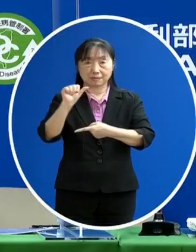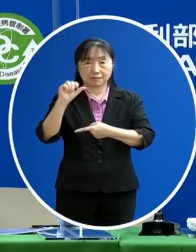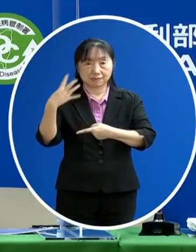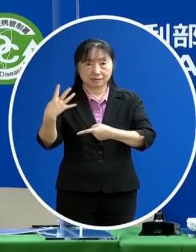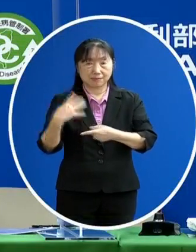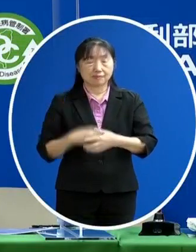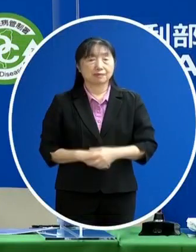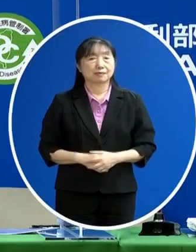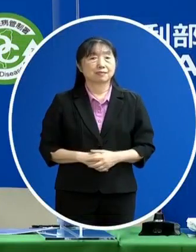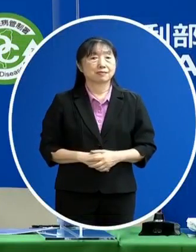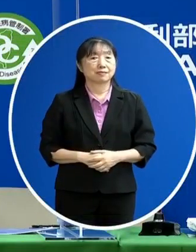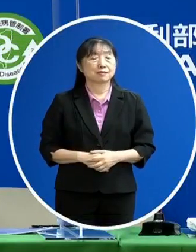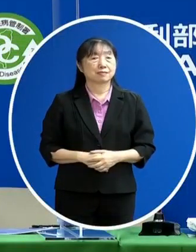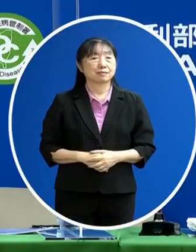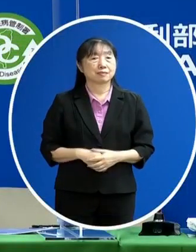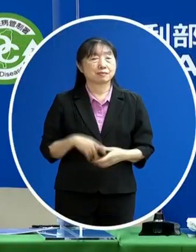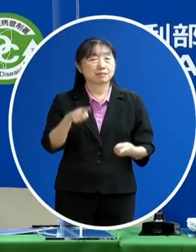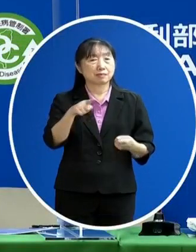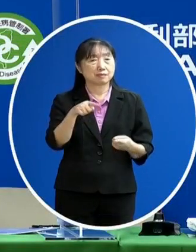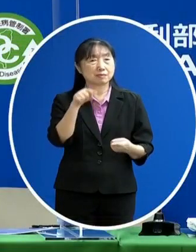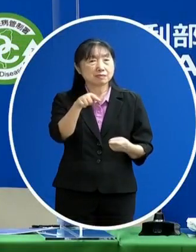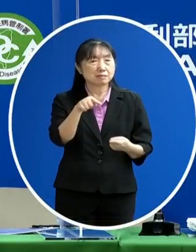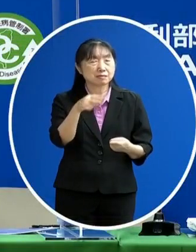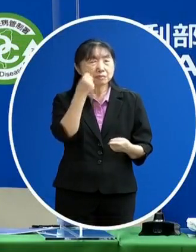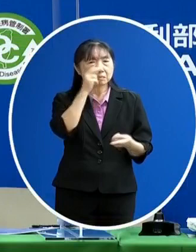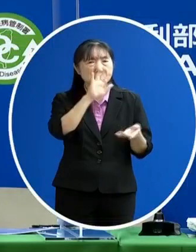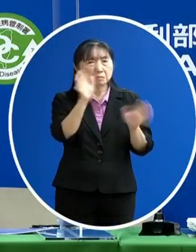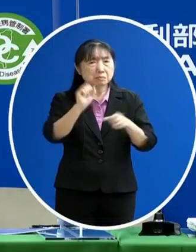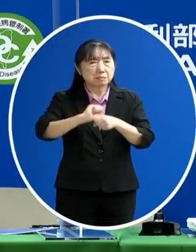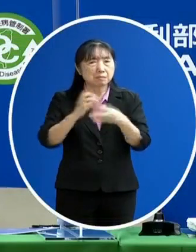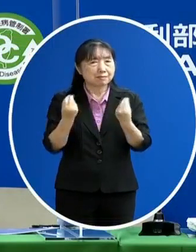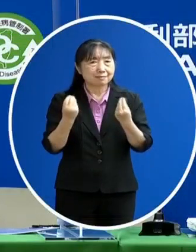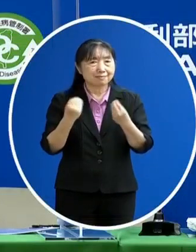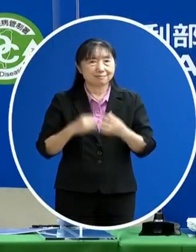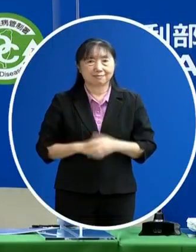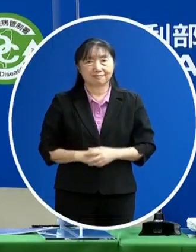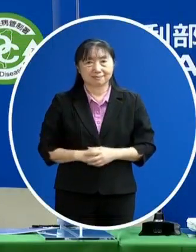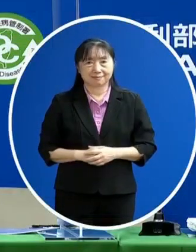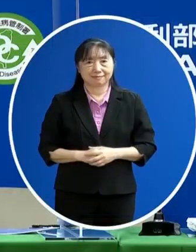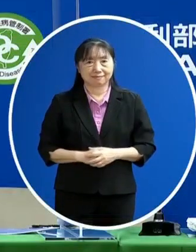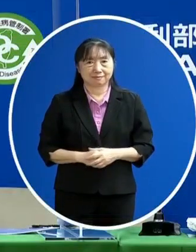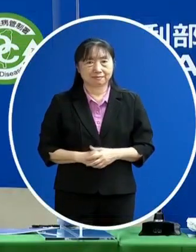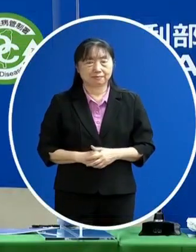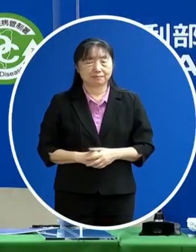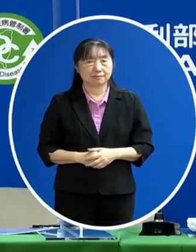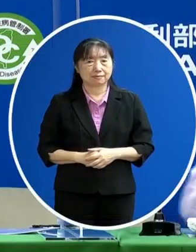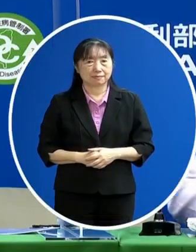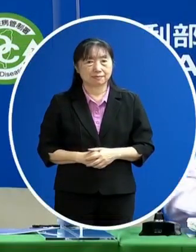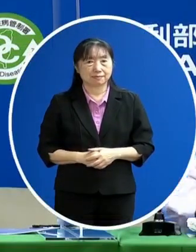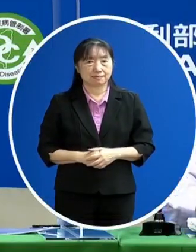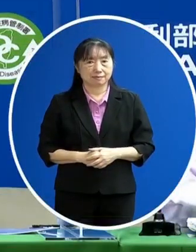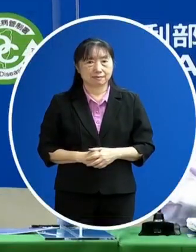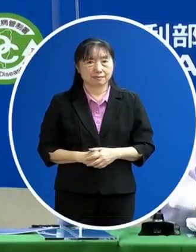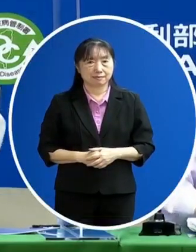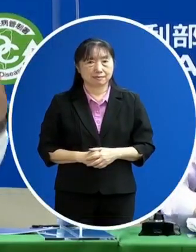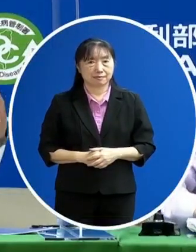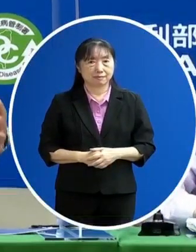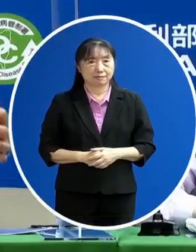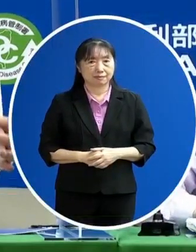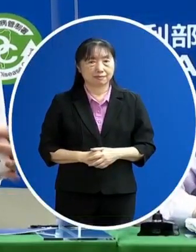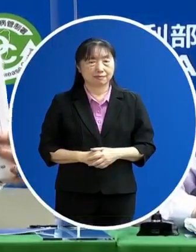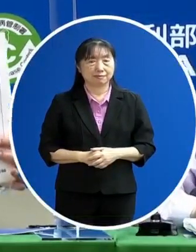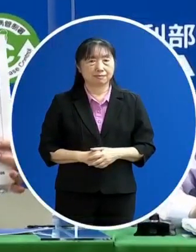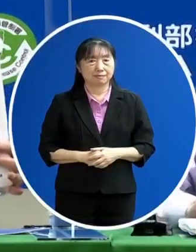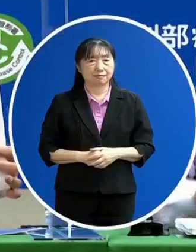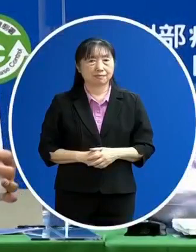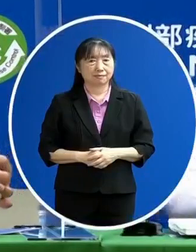然你以为是什么年代，我们大家茹毛饮血是不是，就是说，哎，我相信你，好，我们兄弟就把这个标单一路从山西